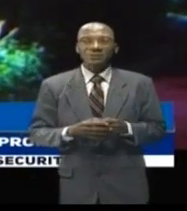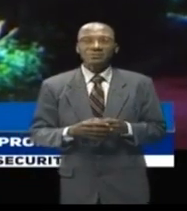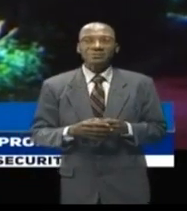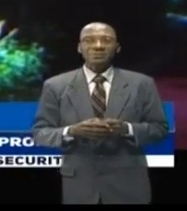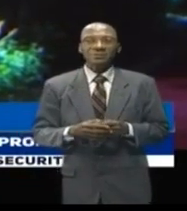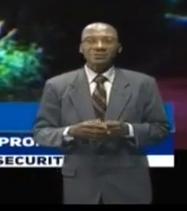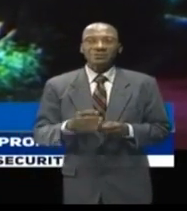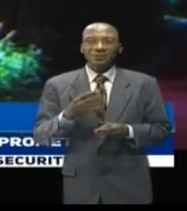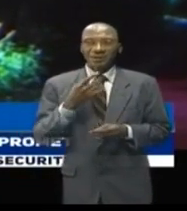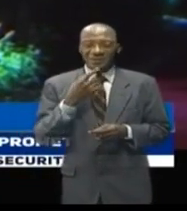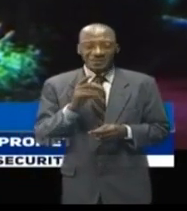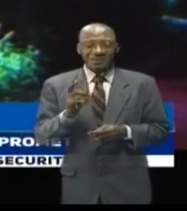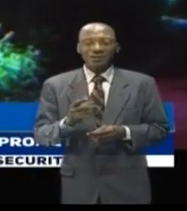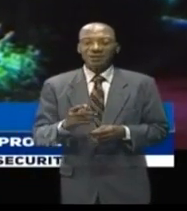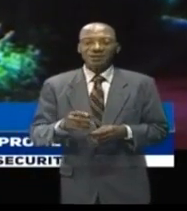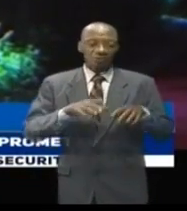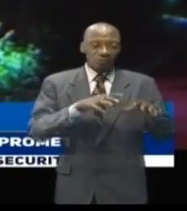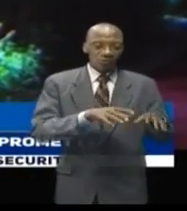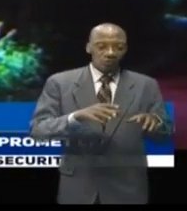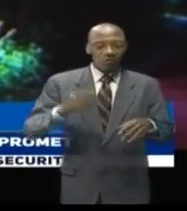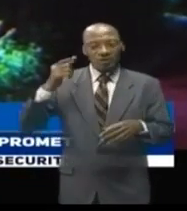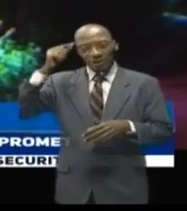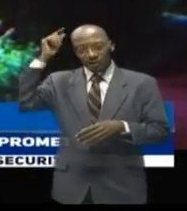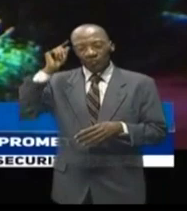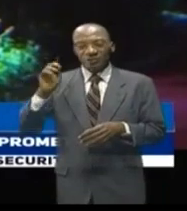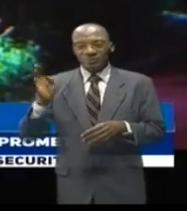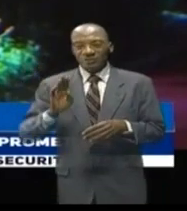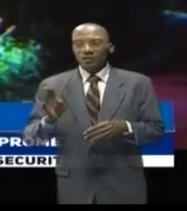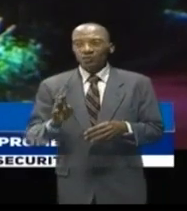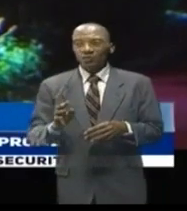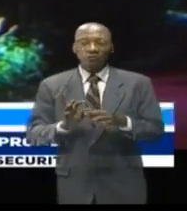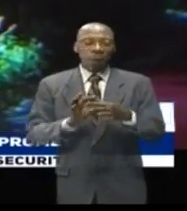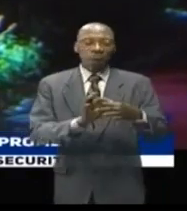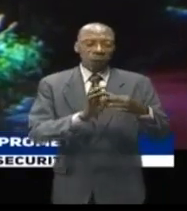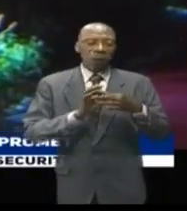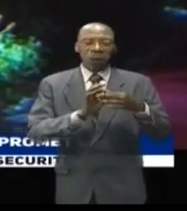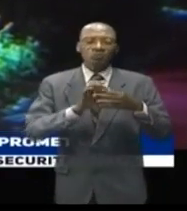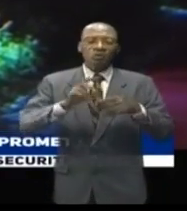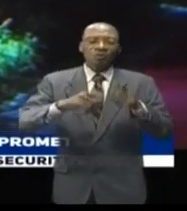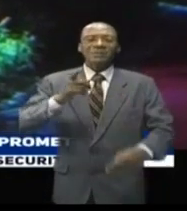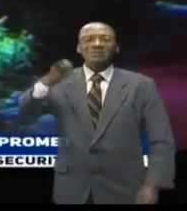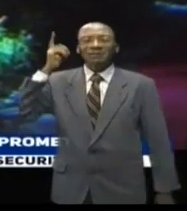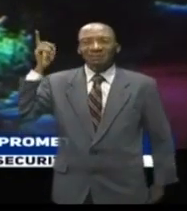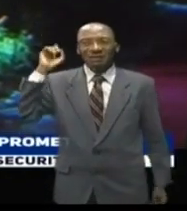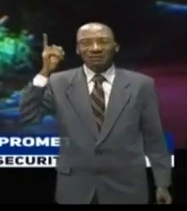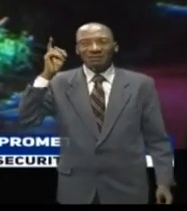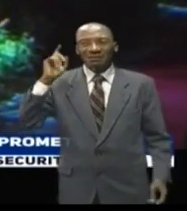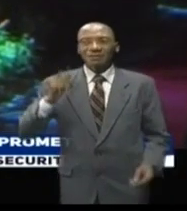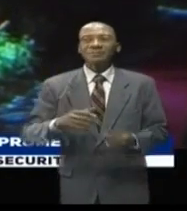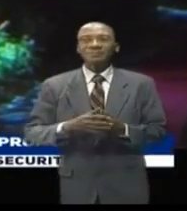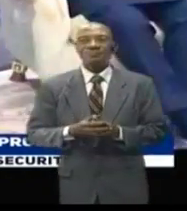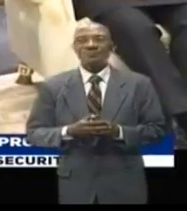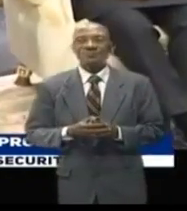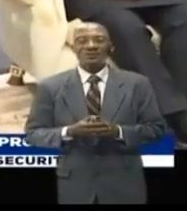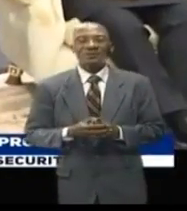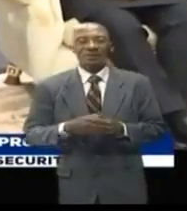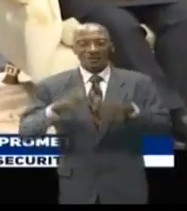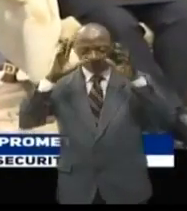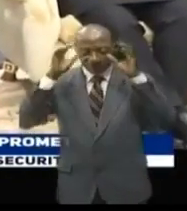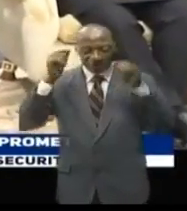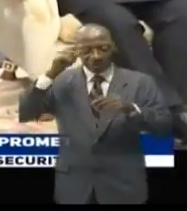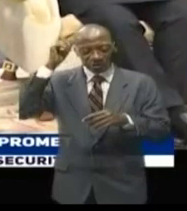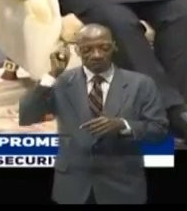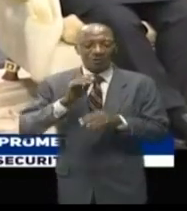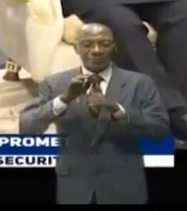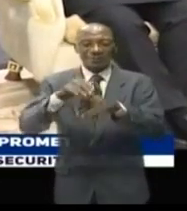avec des relations très très fraternelles et le président Abalo était à la coque 27 il est passé